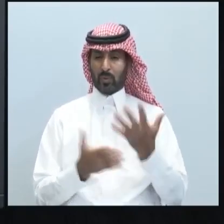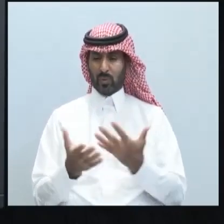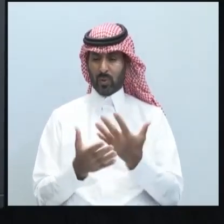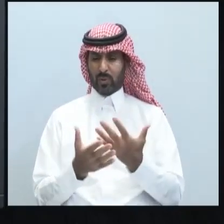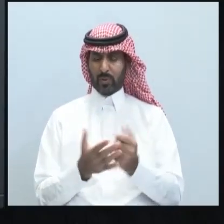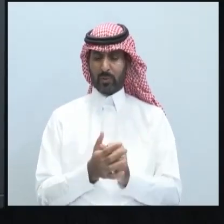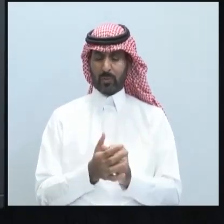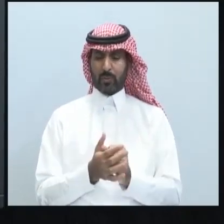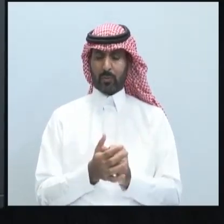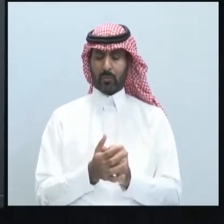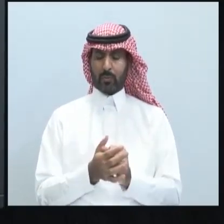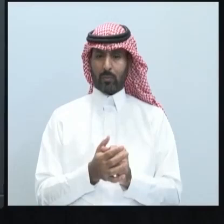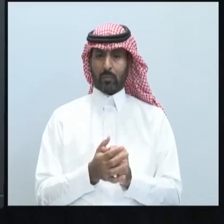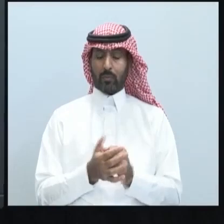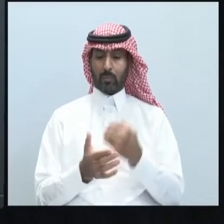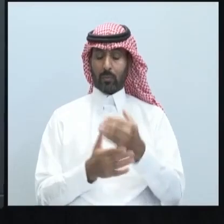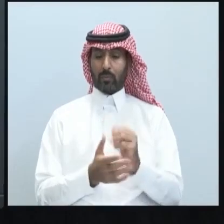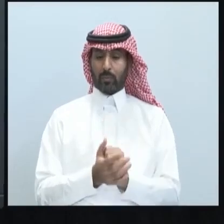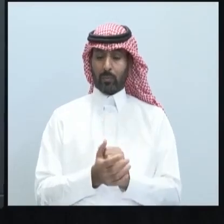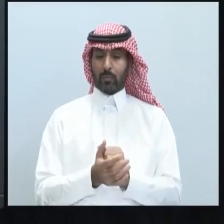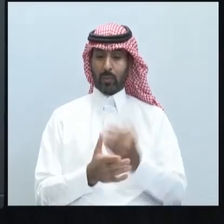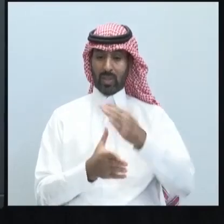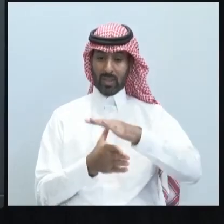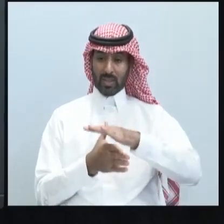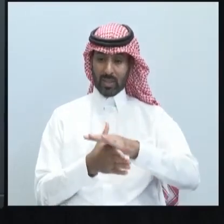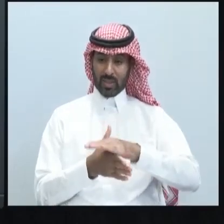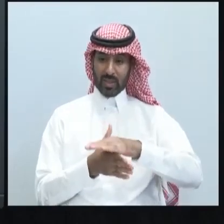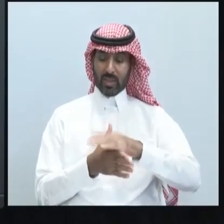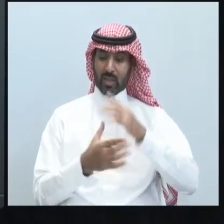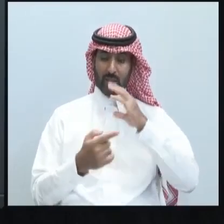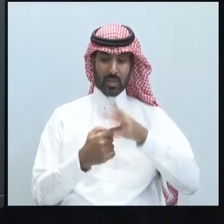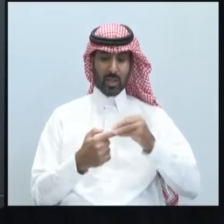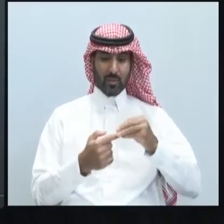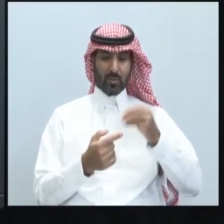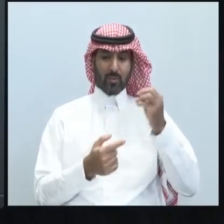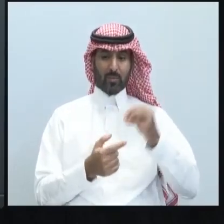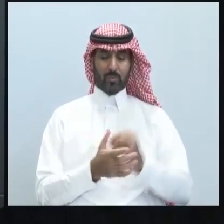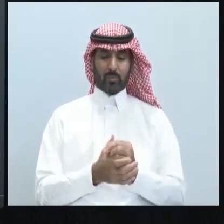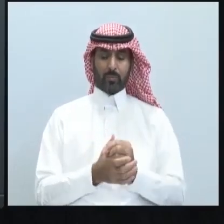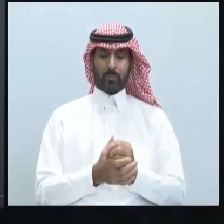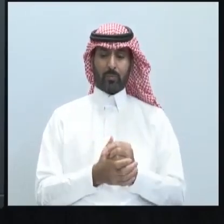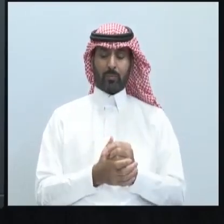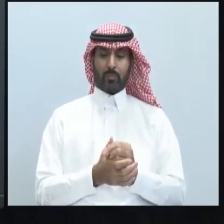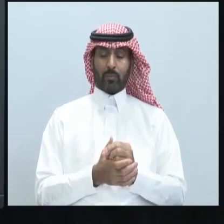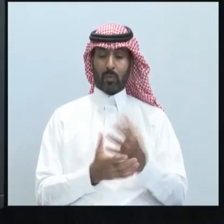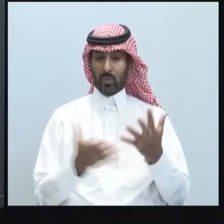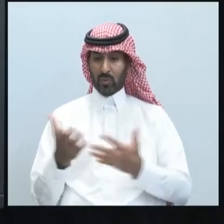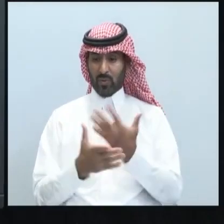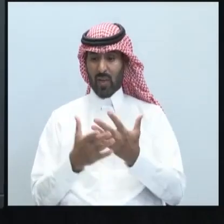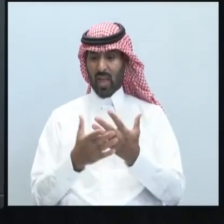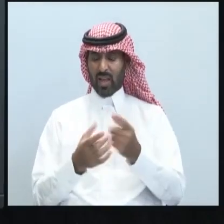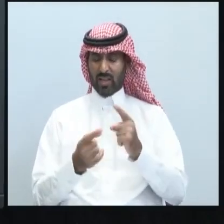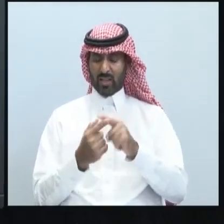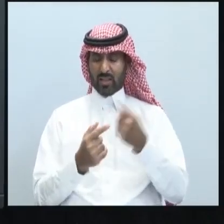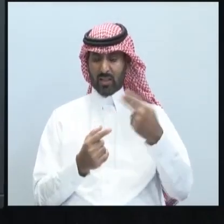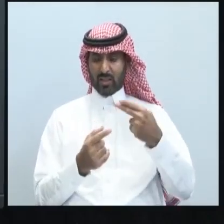فانه التفاعل هنا ايش ما الذي سوف يحدث سوف يحدث تقليل من تاثير الزياده في التركيز حيث تتفاعل ايونات